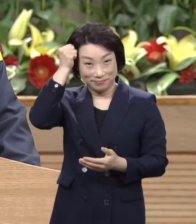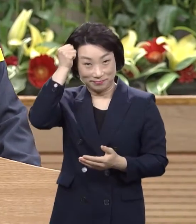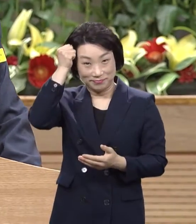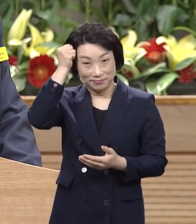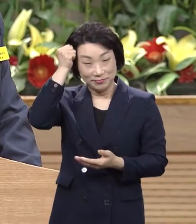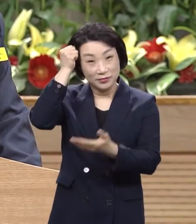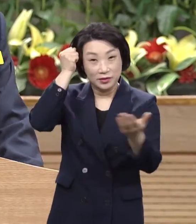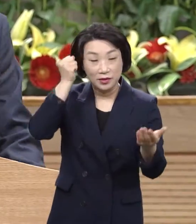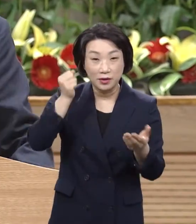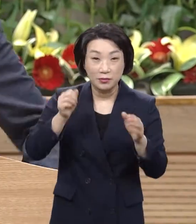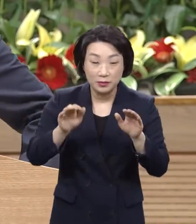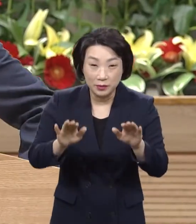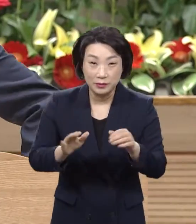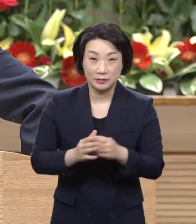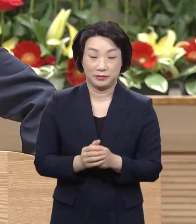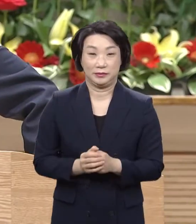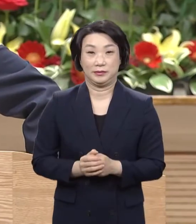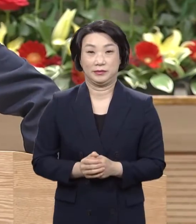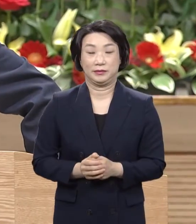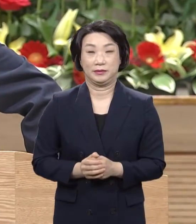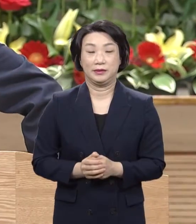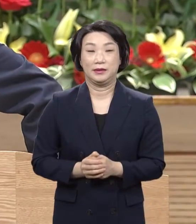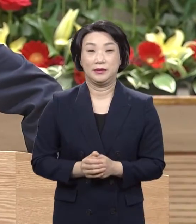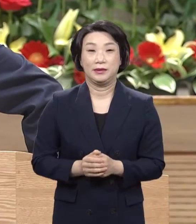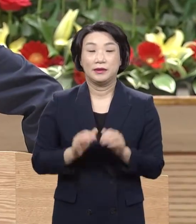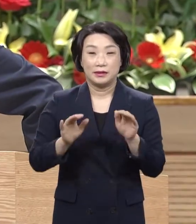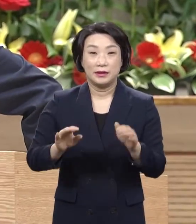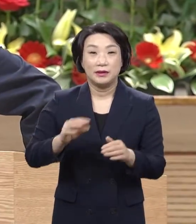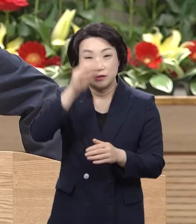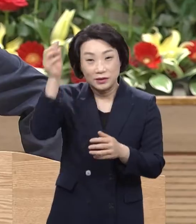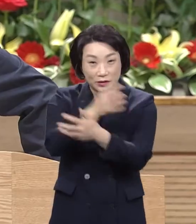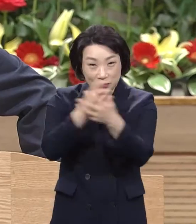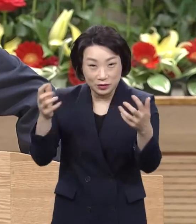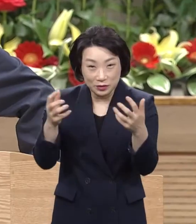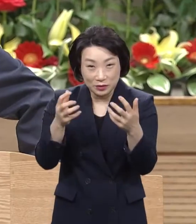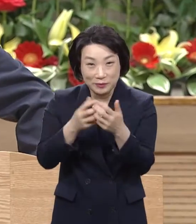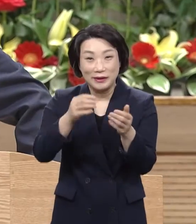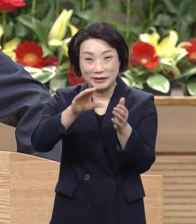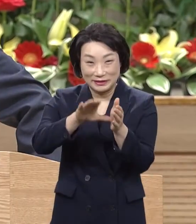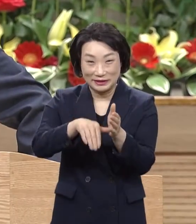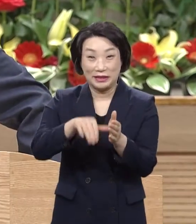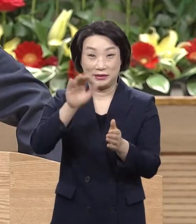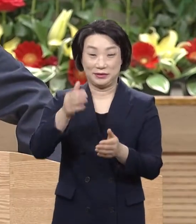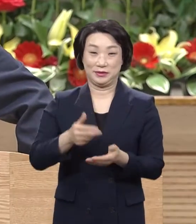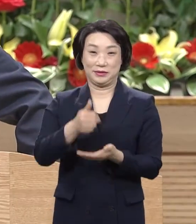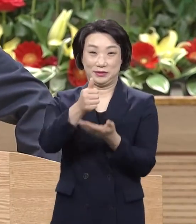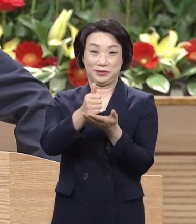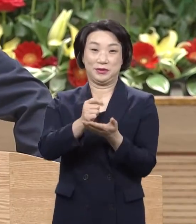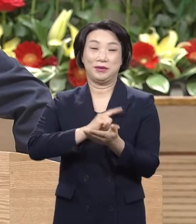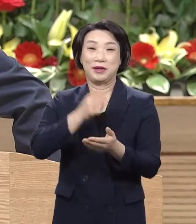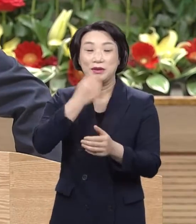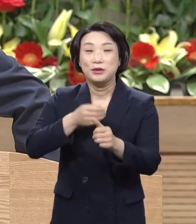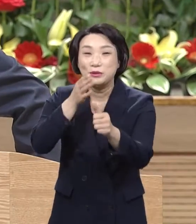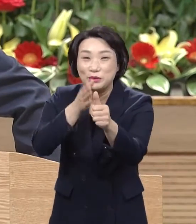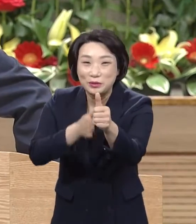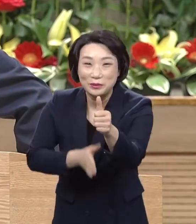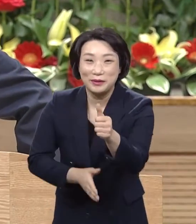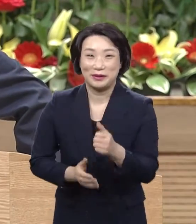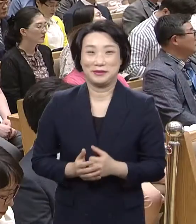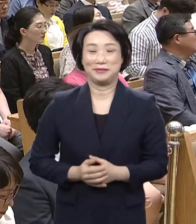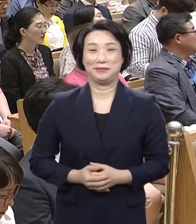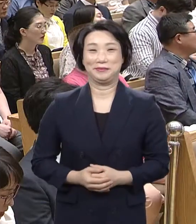이와 같은 제목으로 오늘 성령이 충만한 시간 되기를 주님의